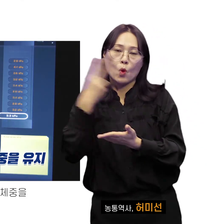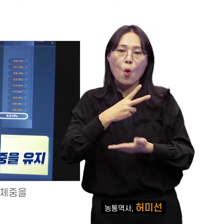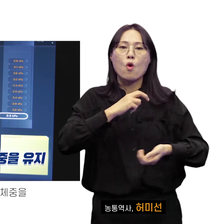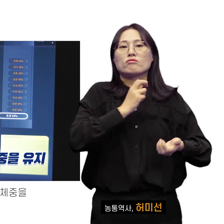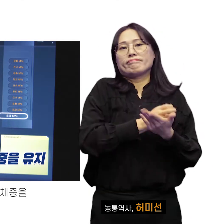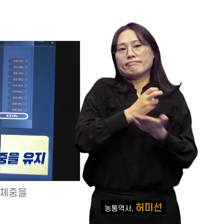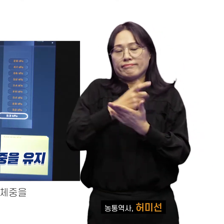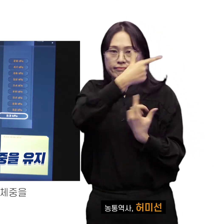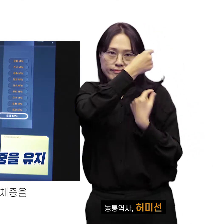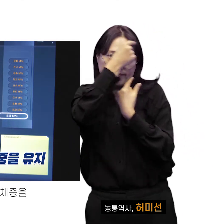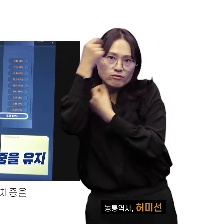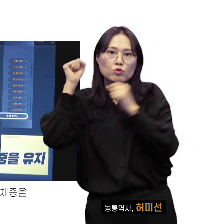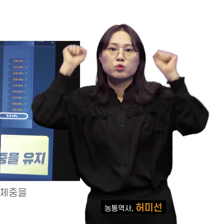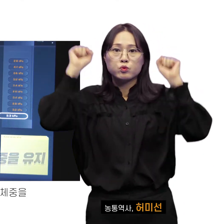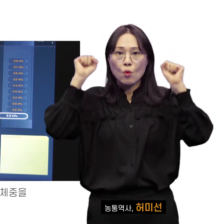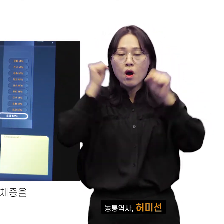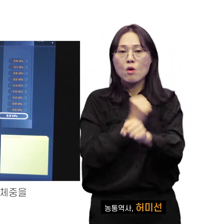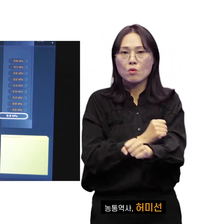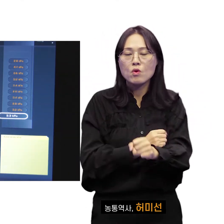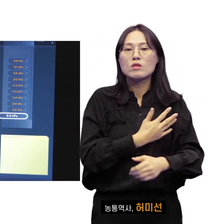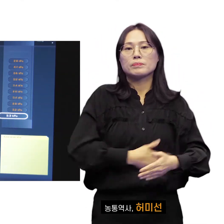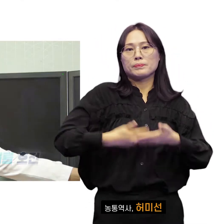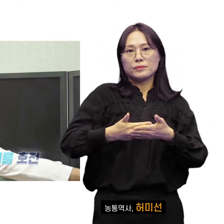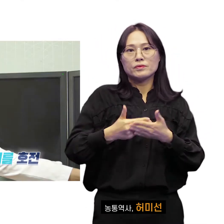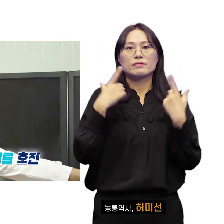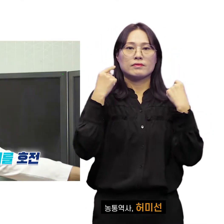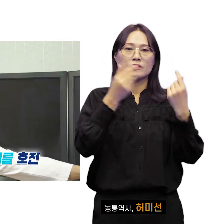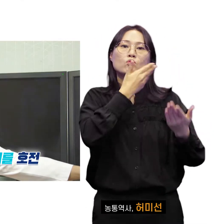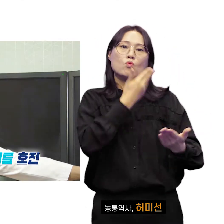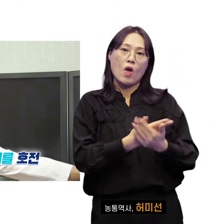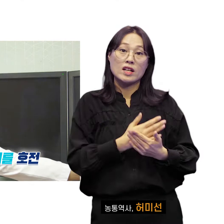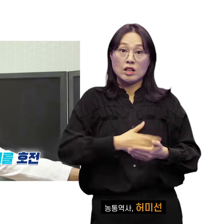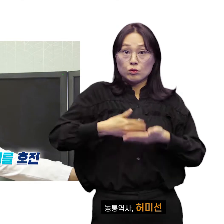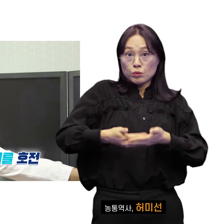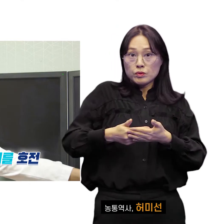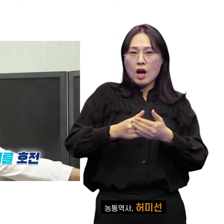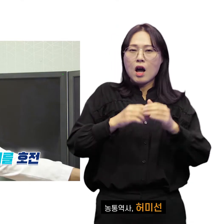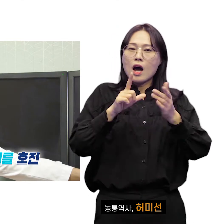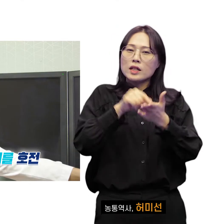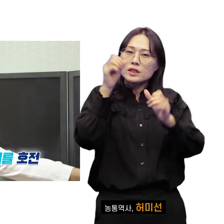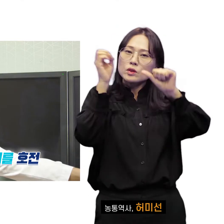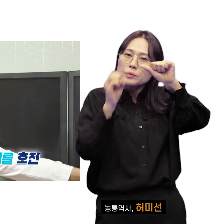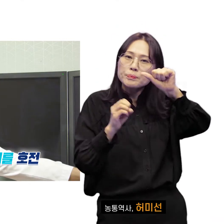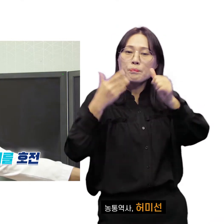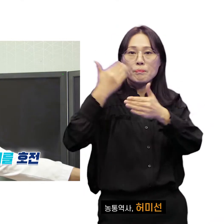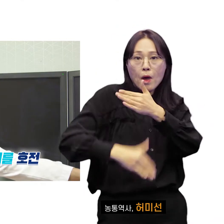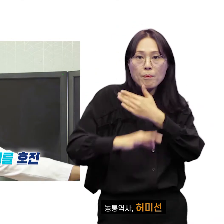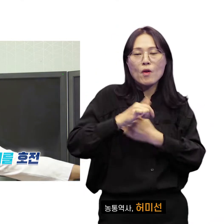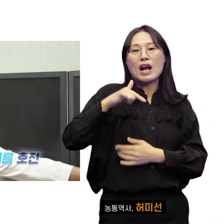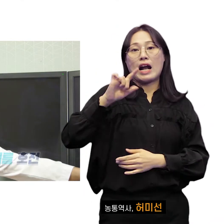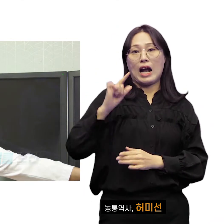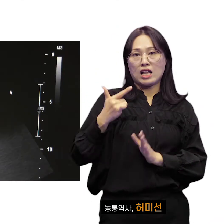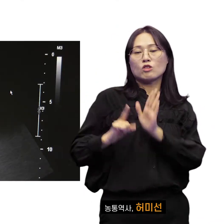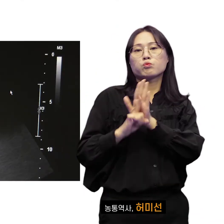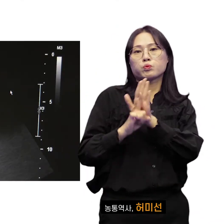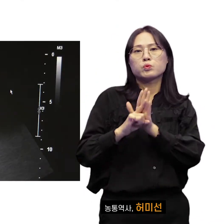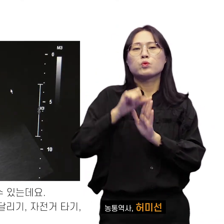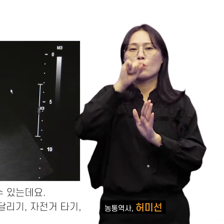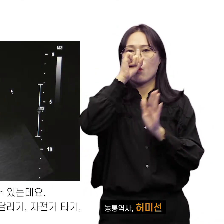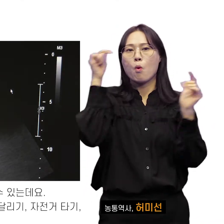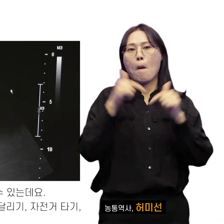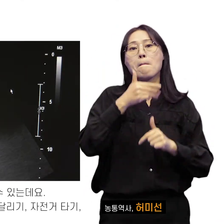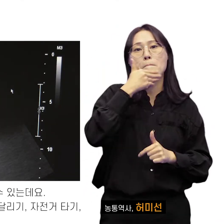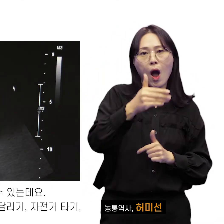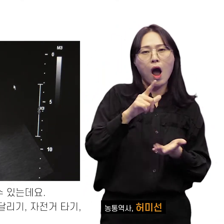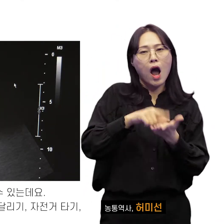게 무엇보다 중요합니다. 최소 자기 체중의 5%를 감량하면 간 수치를 호전시킬 수 있으며